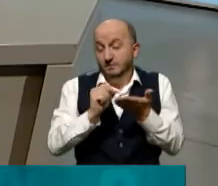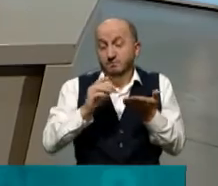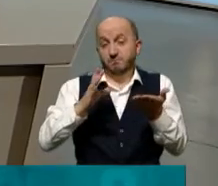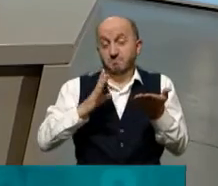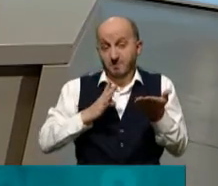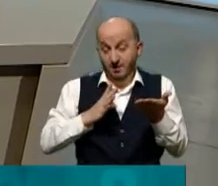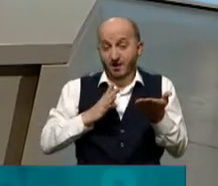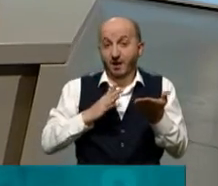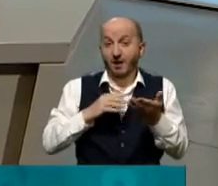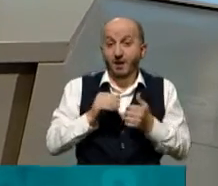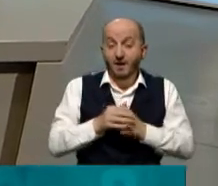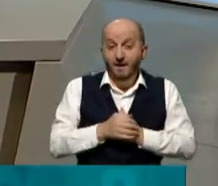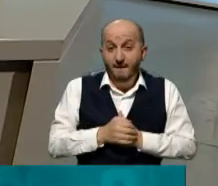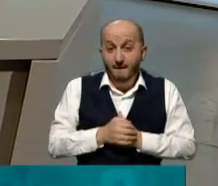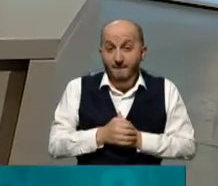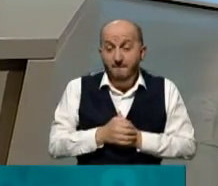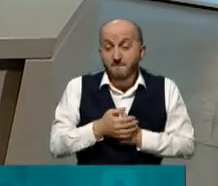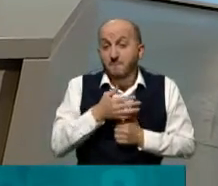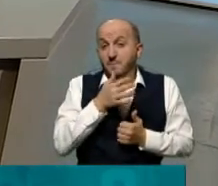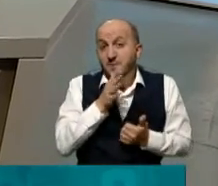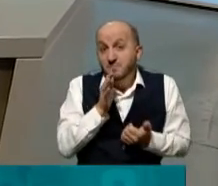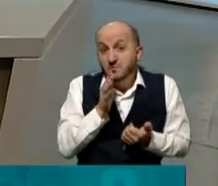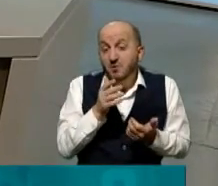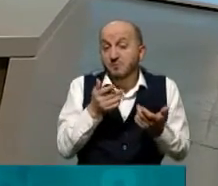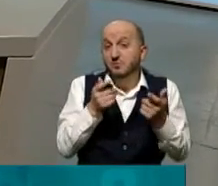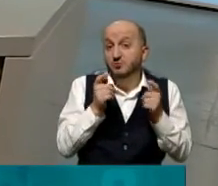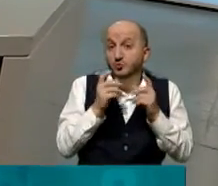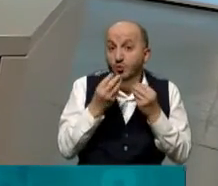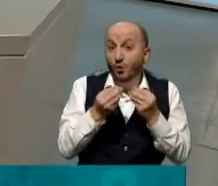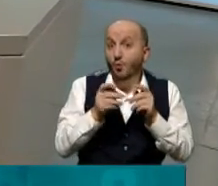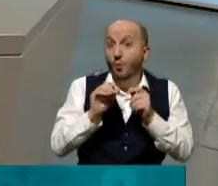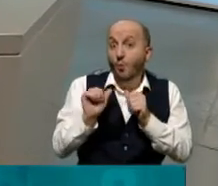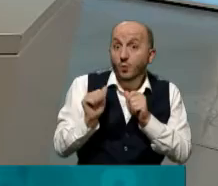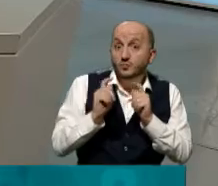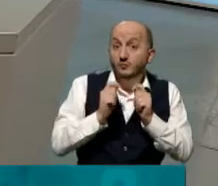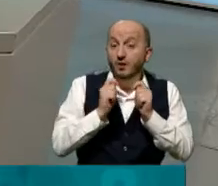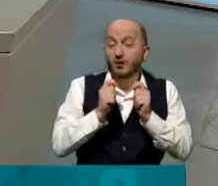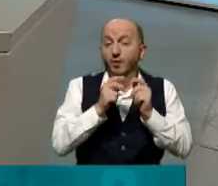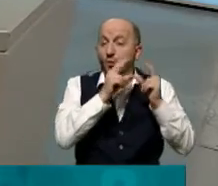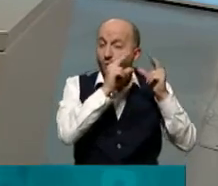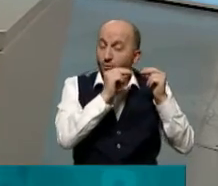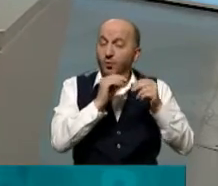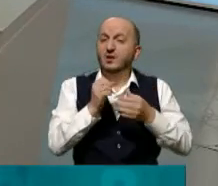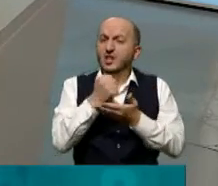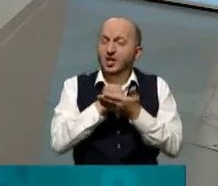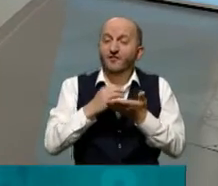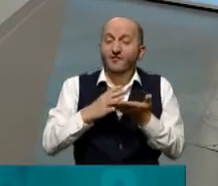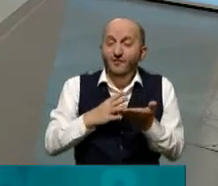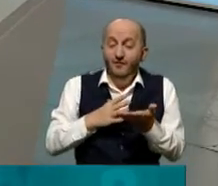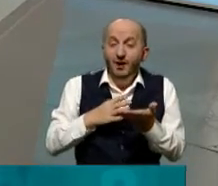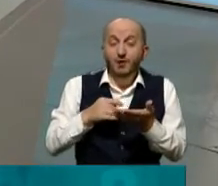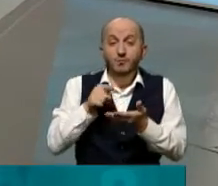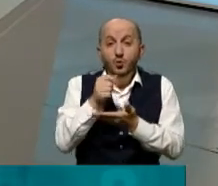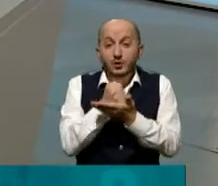mevcut. Hı-hı. Bu ilacı bilmiyorum, çok zaruri olduğunu düşünmüyorum ben. Yani uyku ilaçları da var ama bu ilacı da kullanırsak herhangi